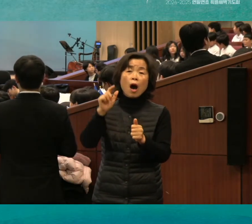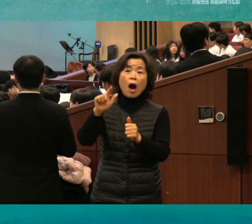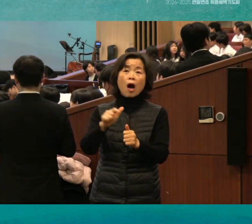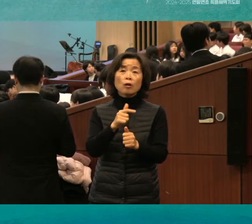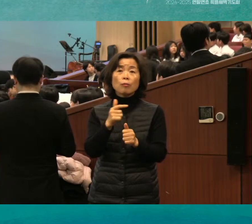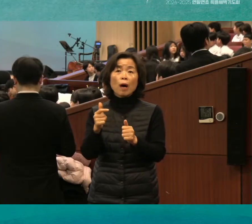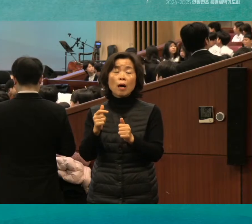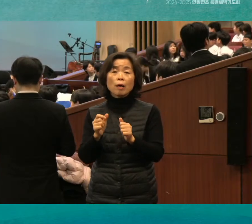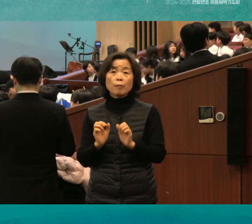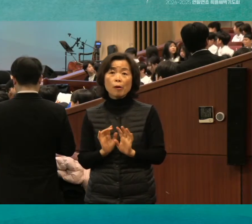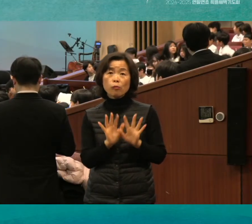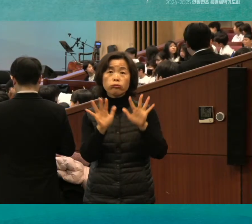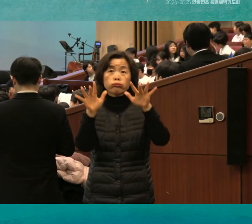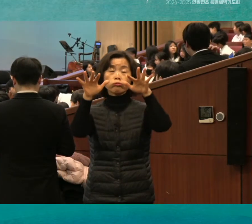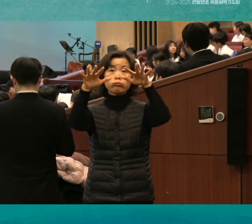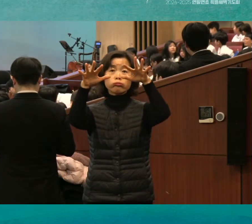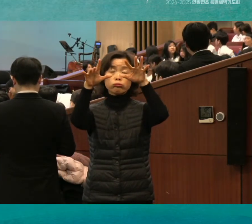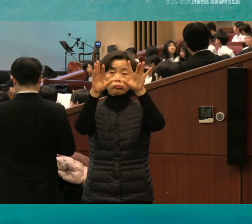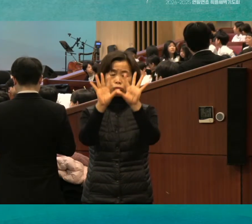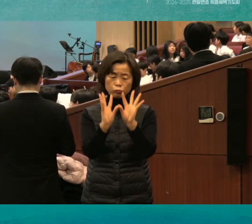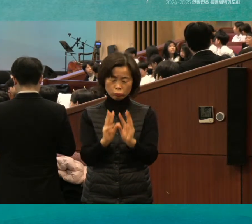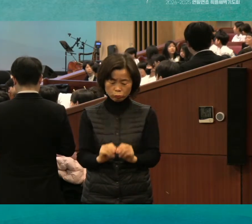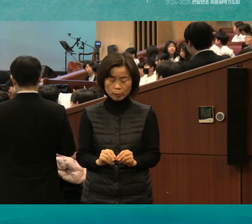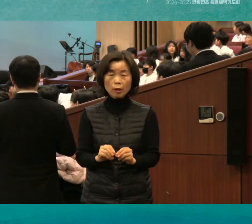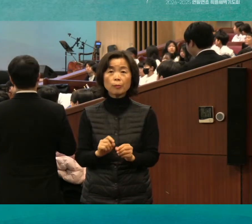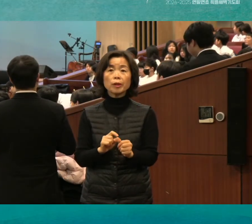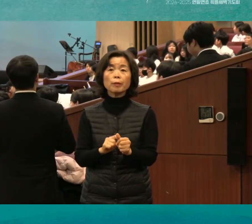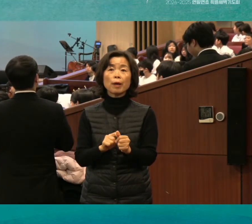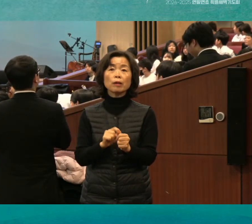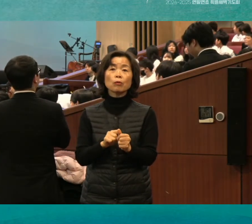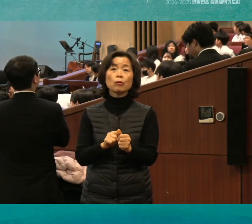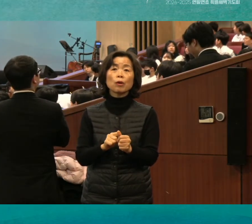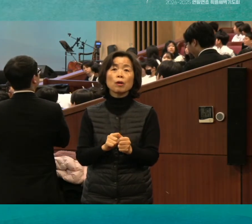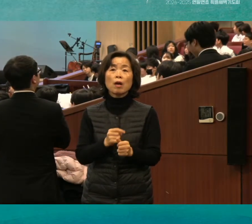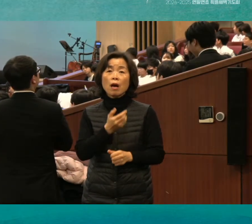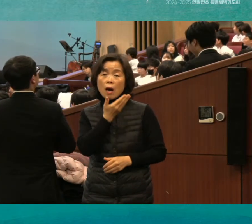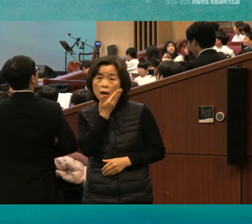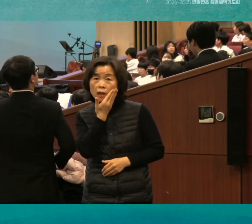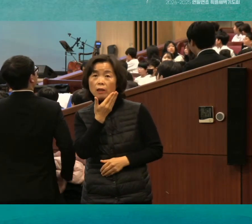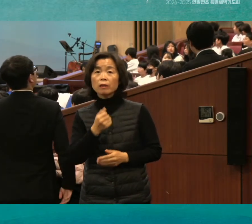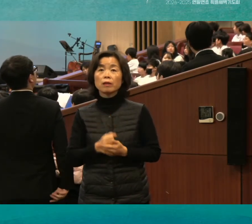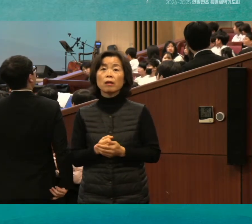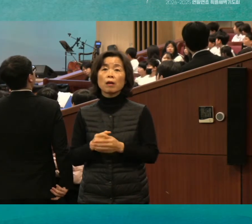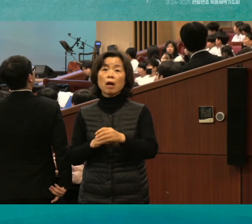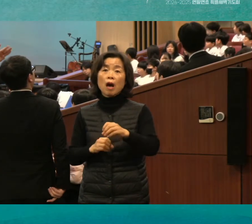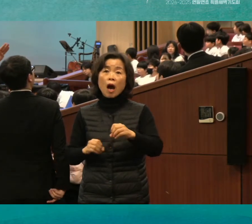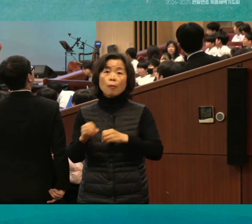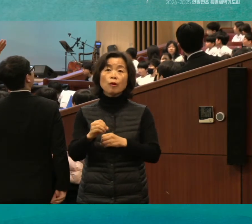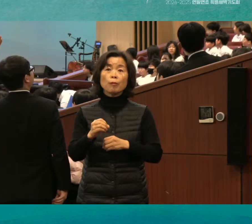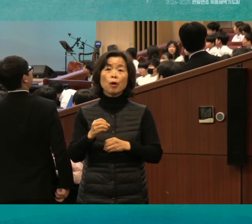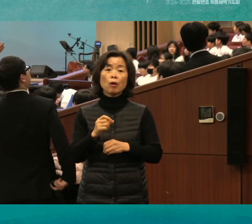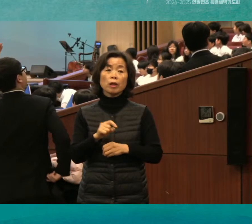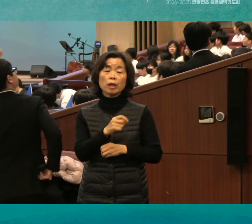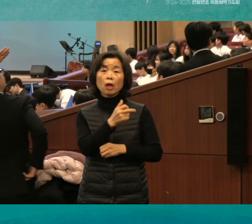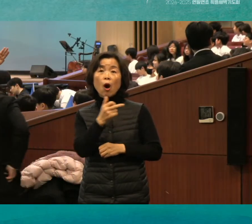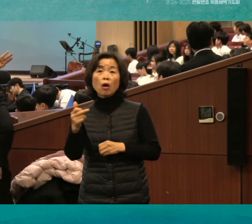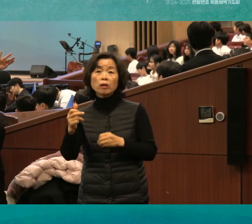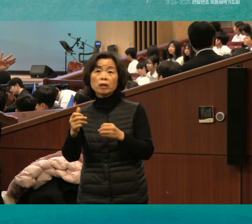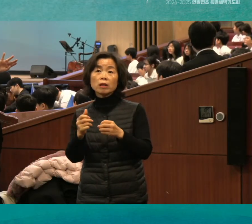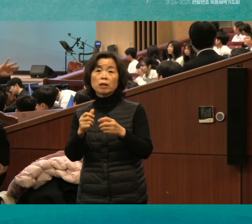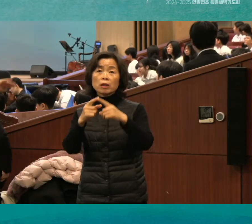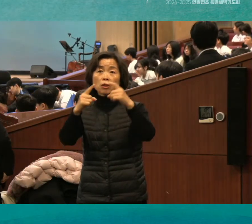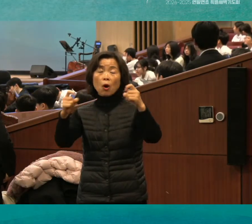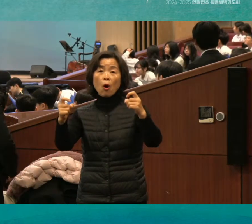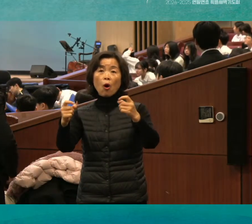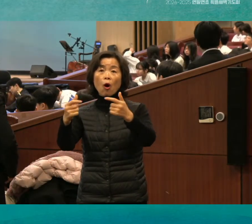하룻밤에 났다가 하룻밤에 말라버린 이 막는 굴을 아꼈거든. 하물며 이 큰